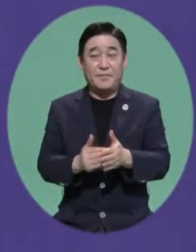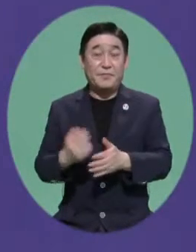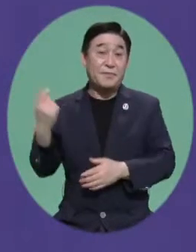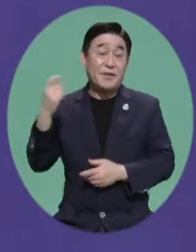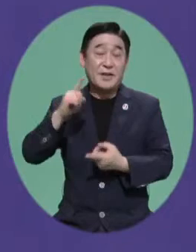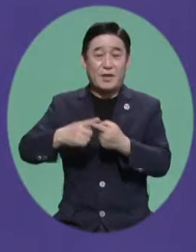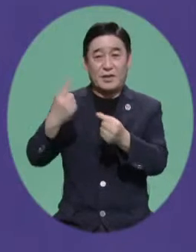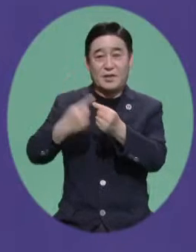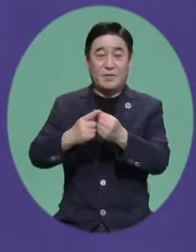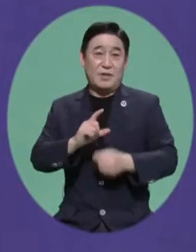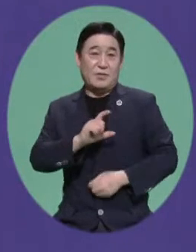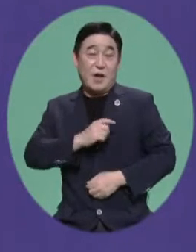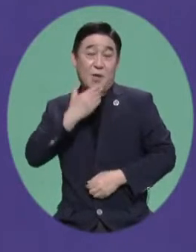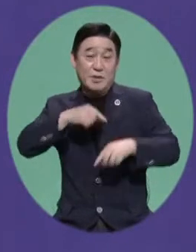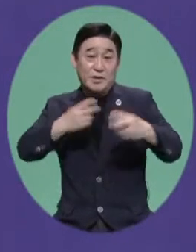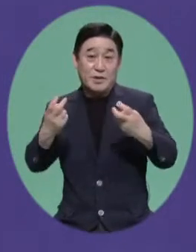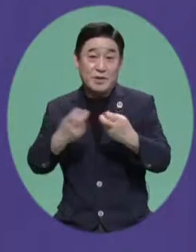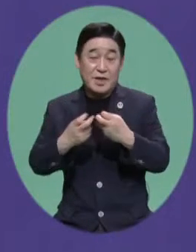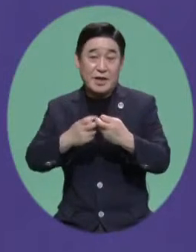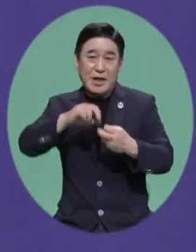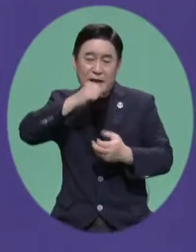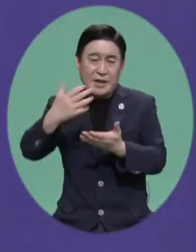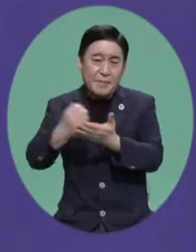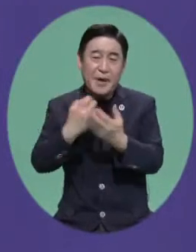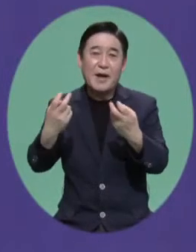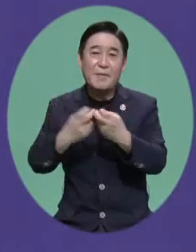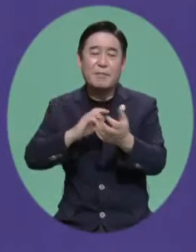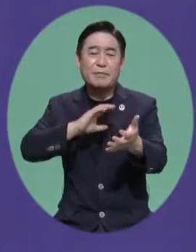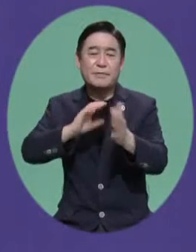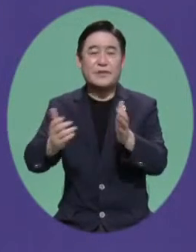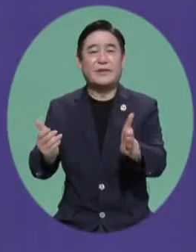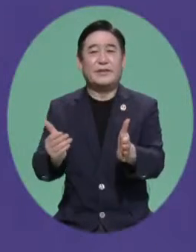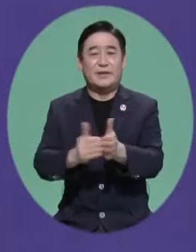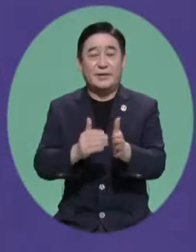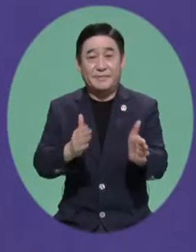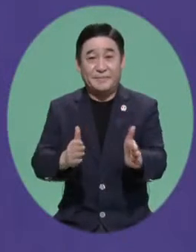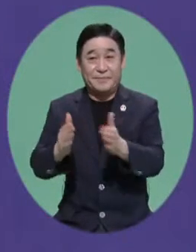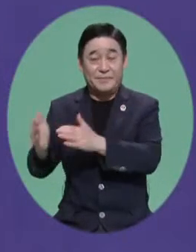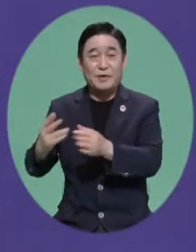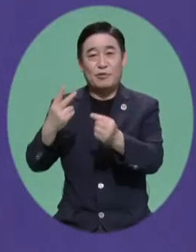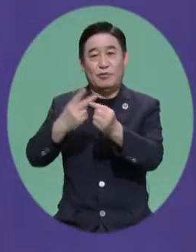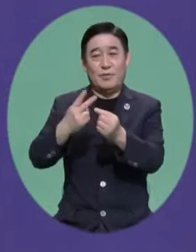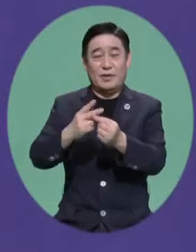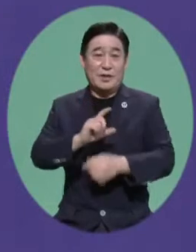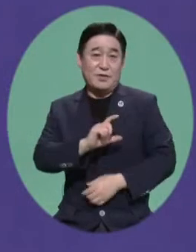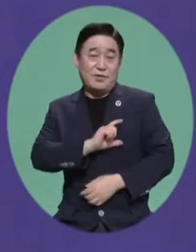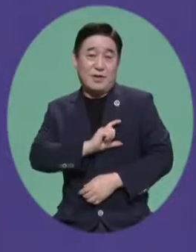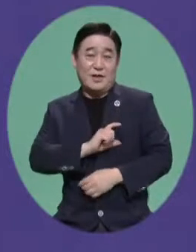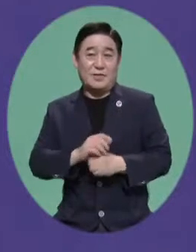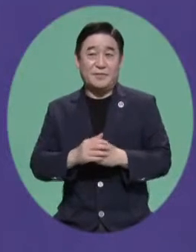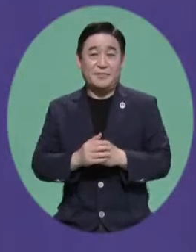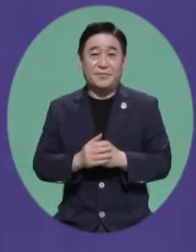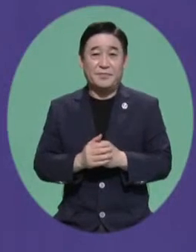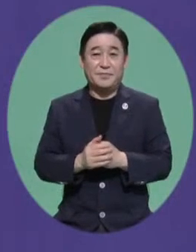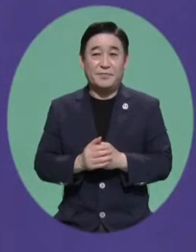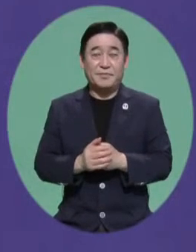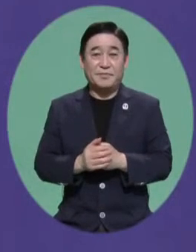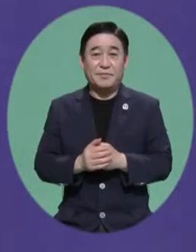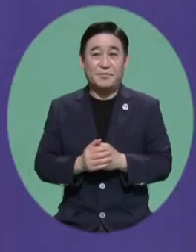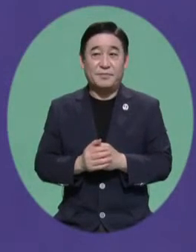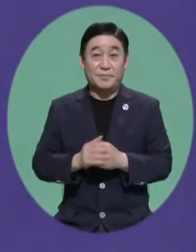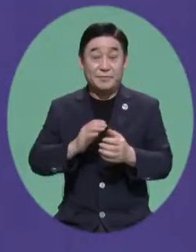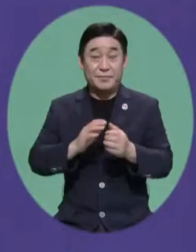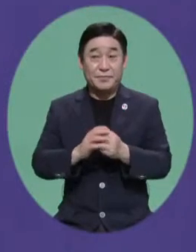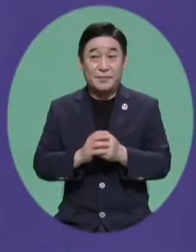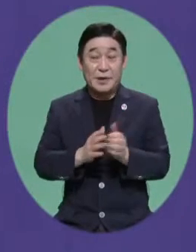들으신 대로 첫 번째 주제 복지정책과 재원조달 방안에 대한 토론은 이정도로 정리를 하겠습니다 다음 주제로 넘어가겠습니다 두번째